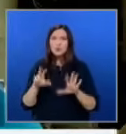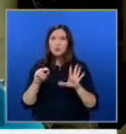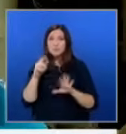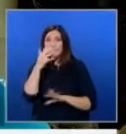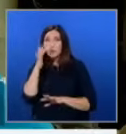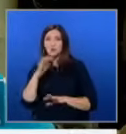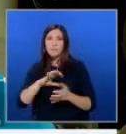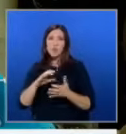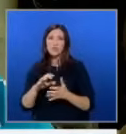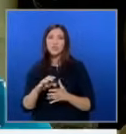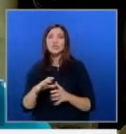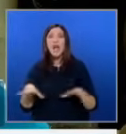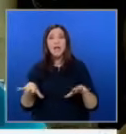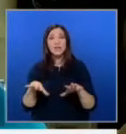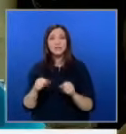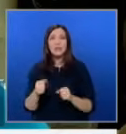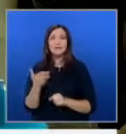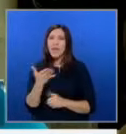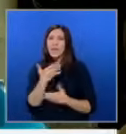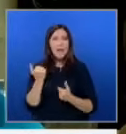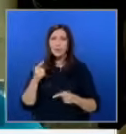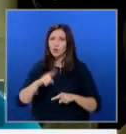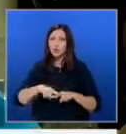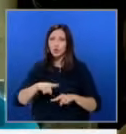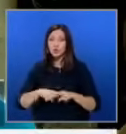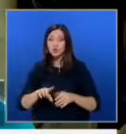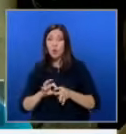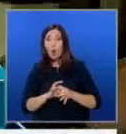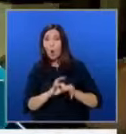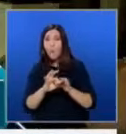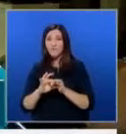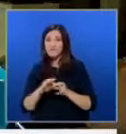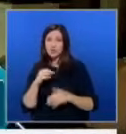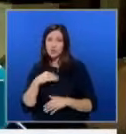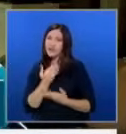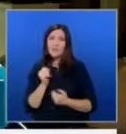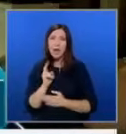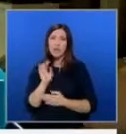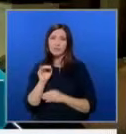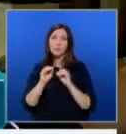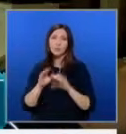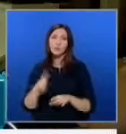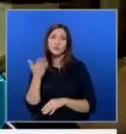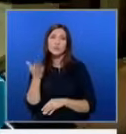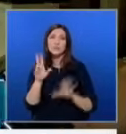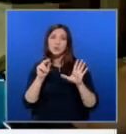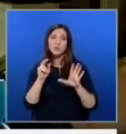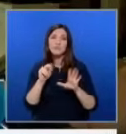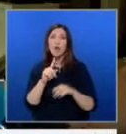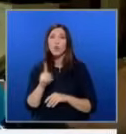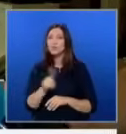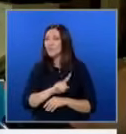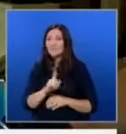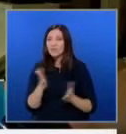политически ангажимент и те нямат юридическо обвързващ характер. Няма как да бъдат отпуснати тези 80, които